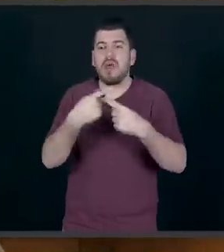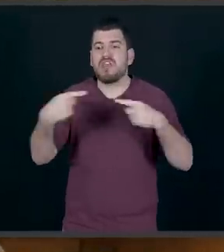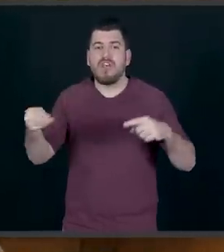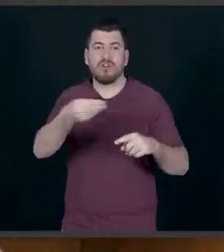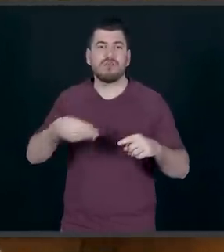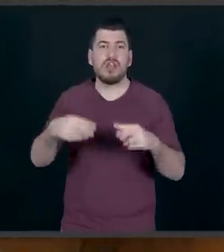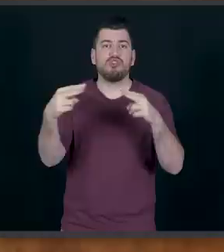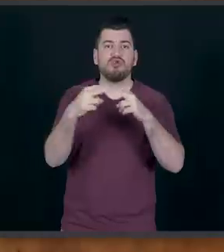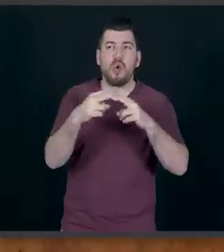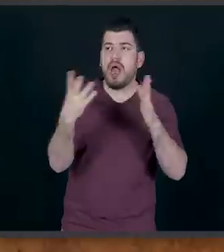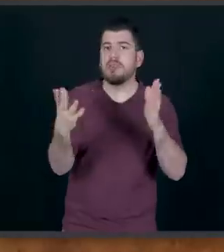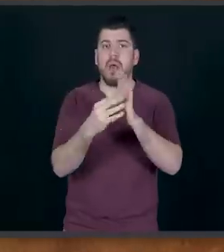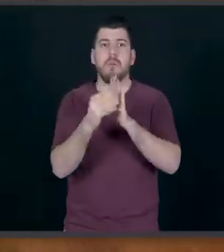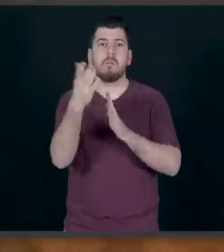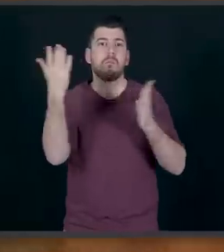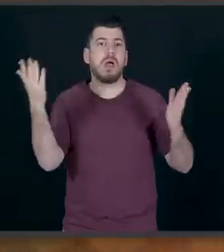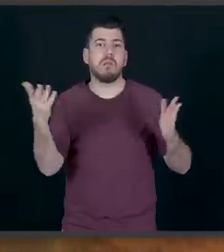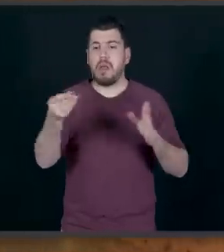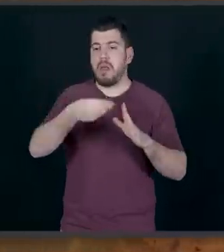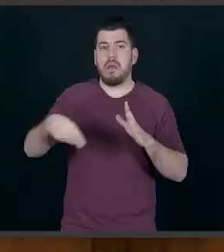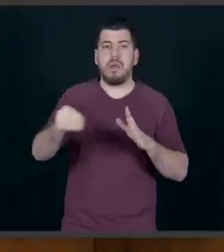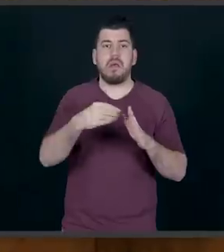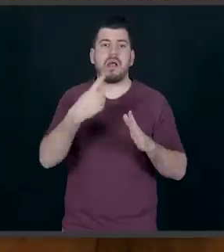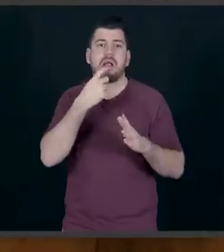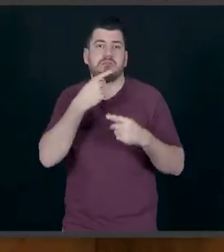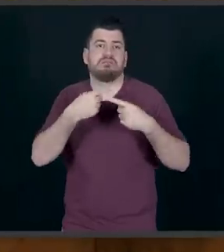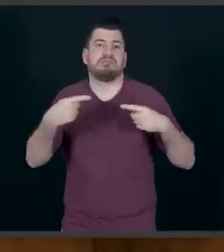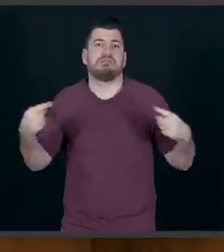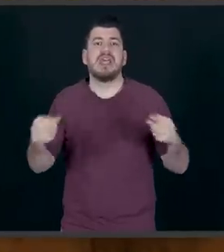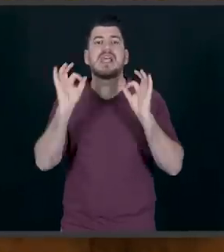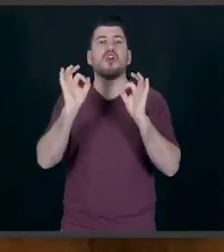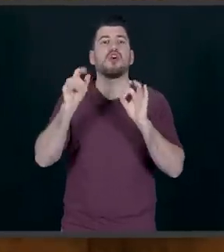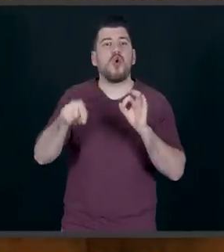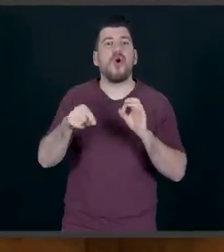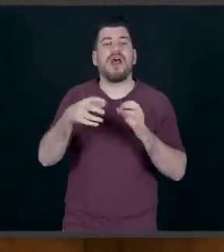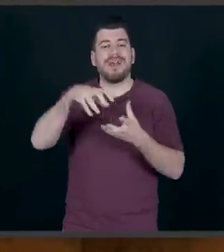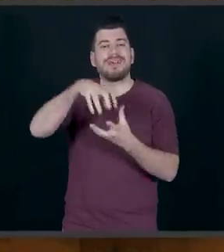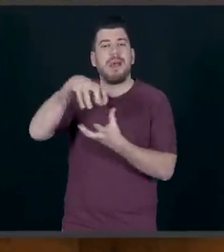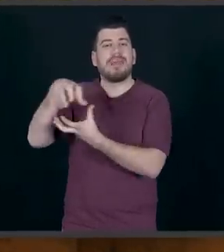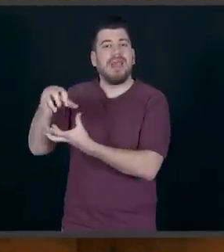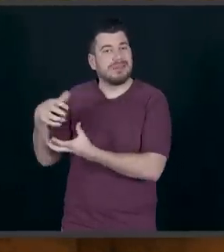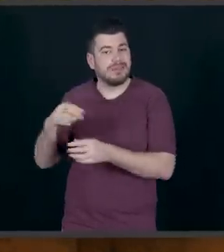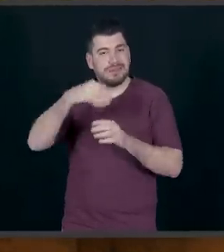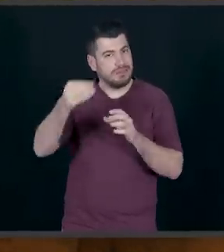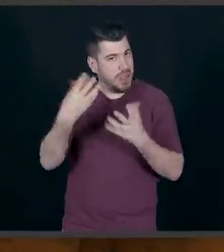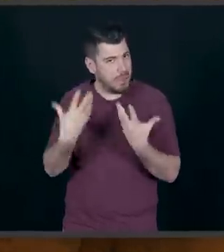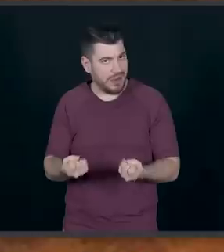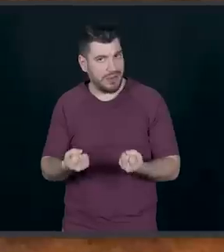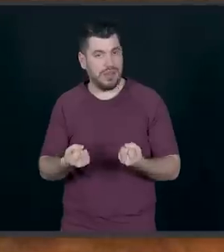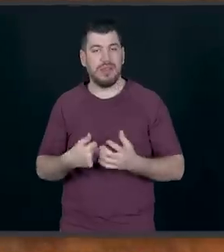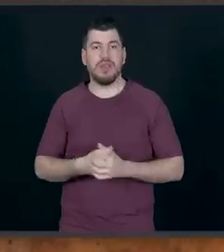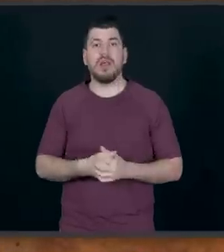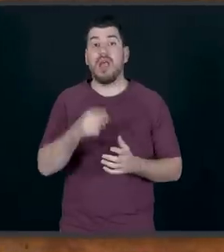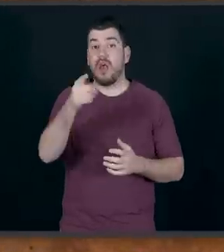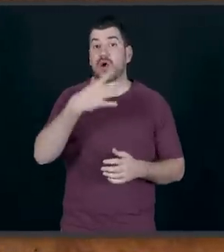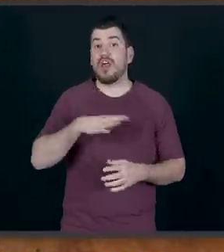μπορείτε να βάλετε ένα γλάσο το κανονικό που βάζουμε πάνω στα cupcakes. Μπορείτε να βάλετε ό,τι θέλετε. Εγώ αυτό που διάλεξα να κάνω είναι αυτό